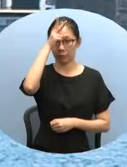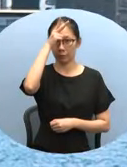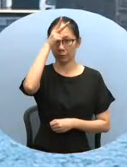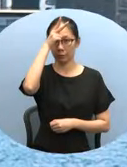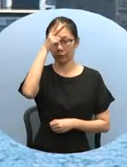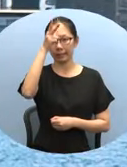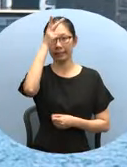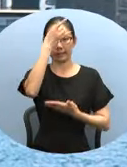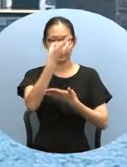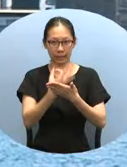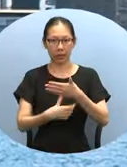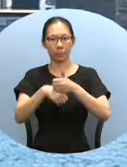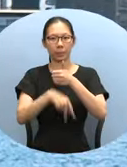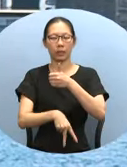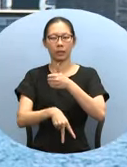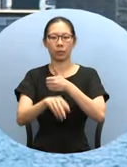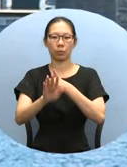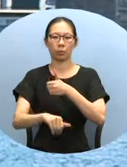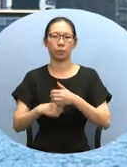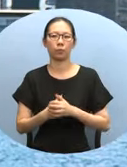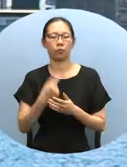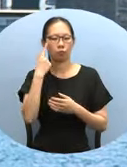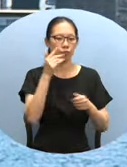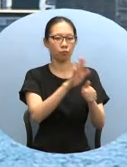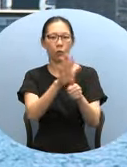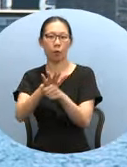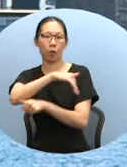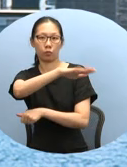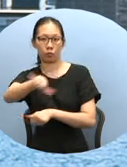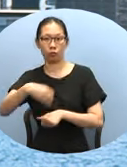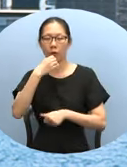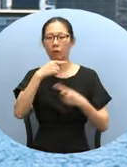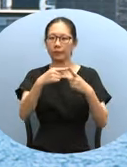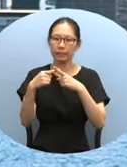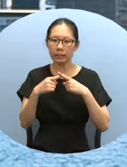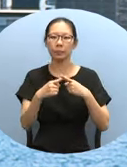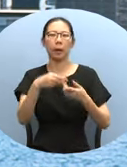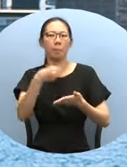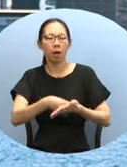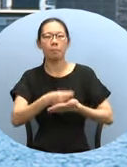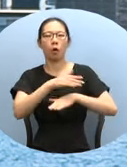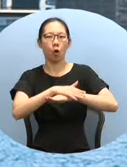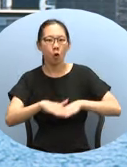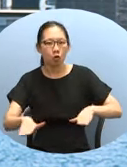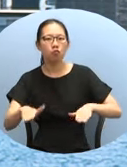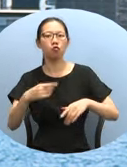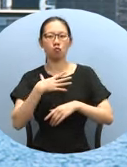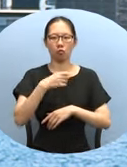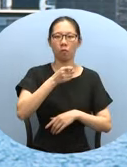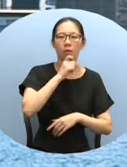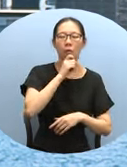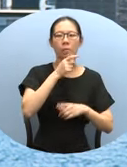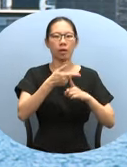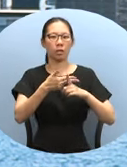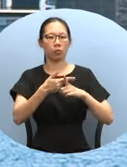政府咧係會係採取雙管齊下嘅策略啦，為全港市民咧去採購符合安全、療效